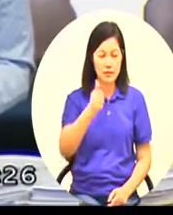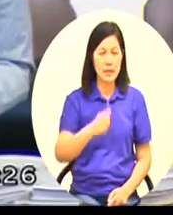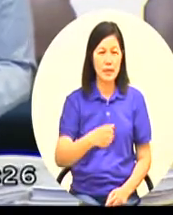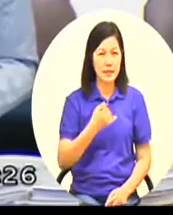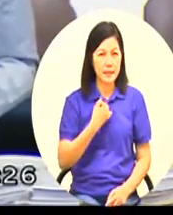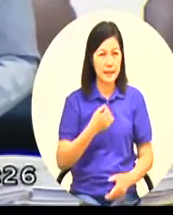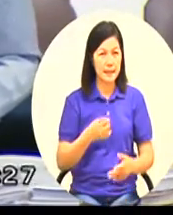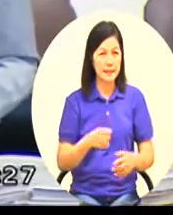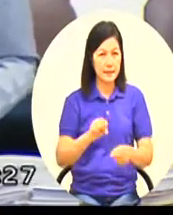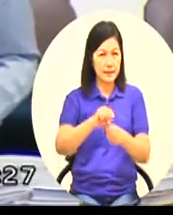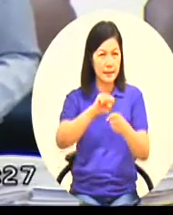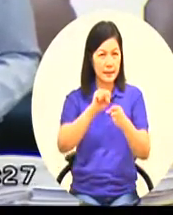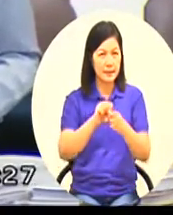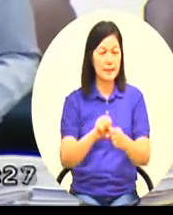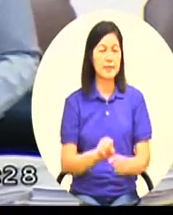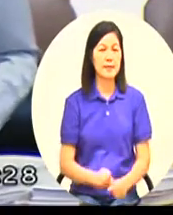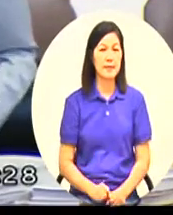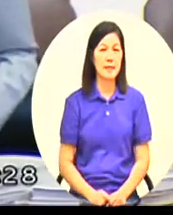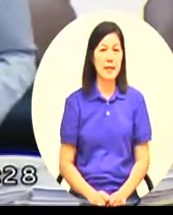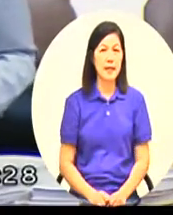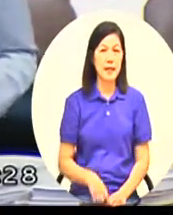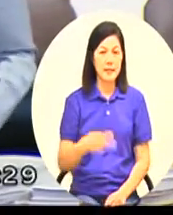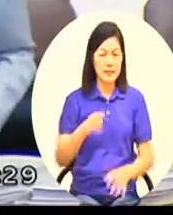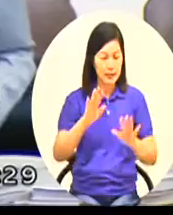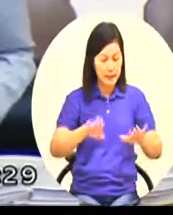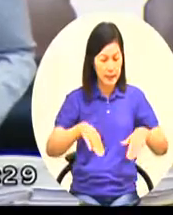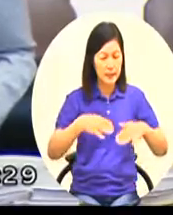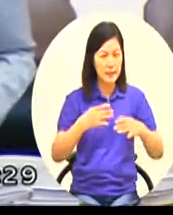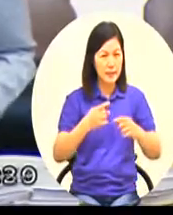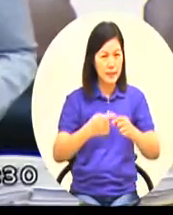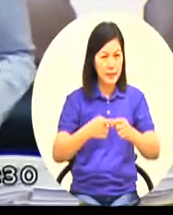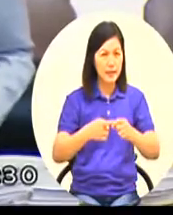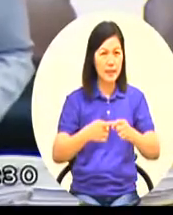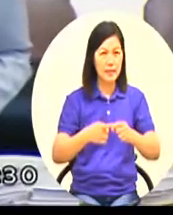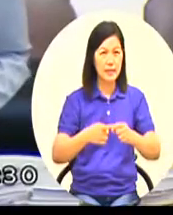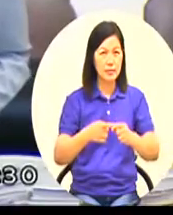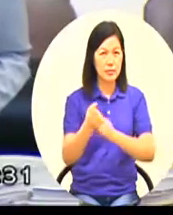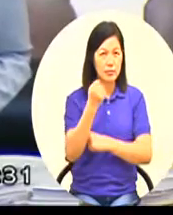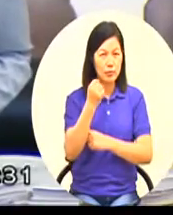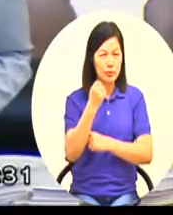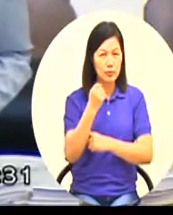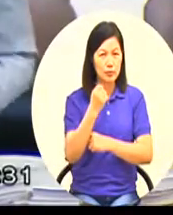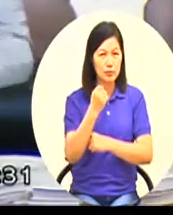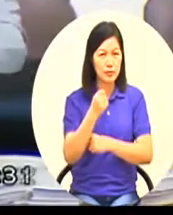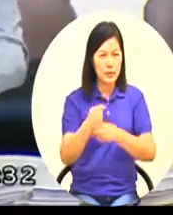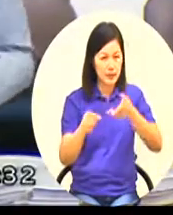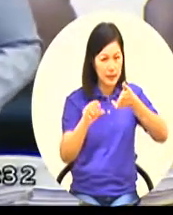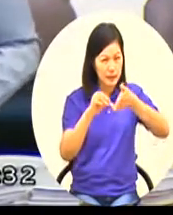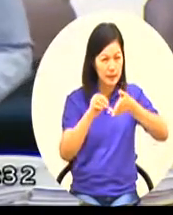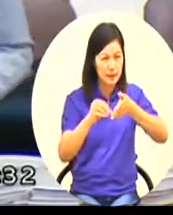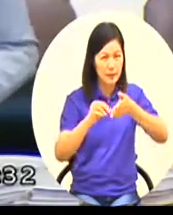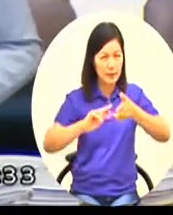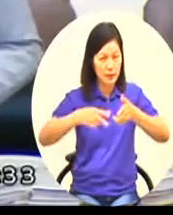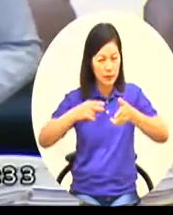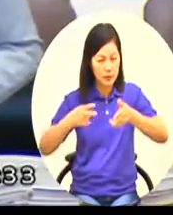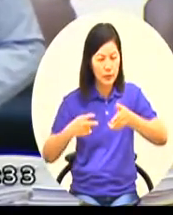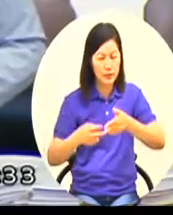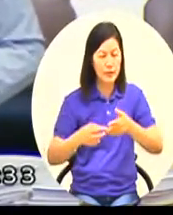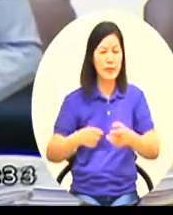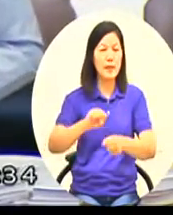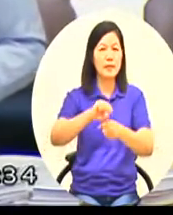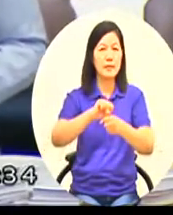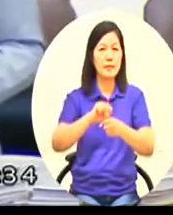调高这个，至少在今年我们能够努力来把我们的妥善率提高，好不好？请咱局长回复一下，谢